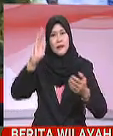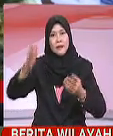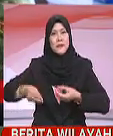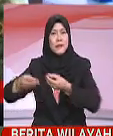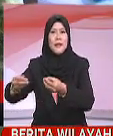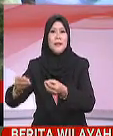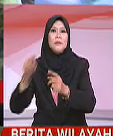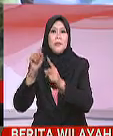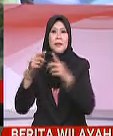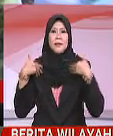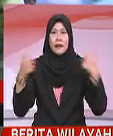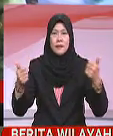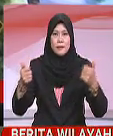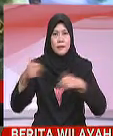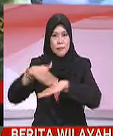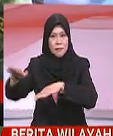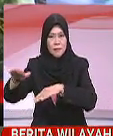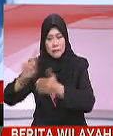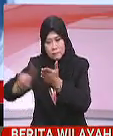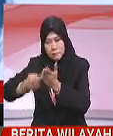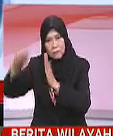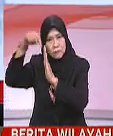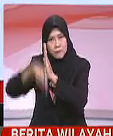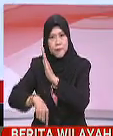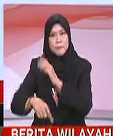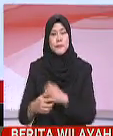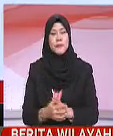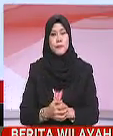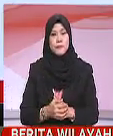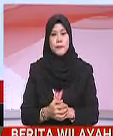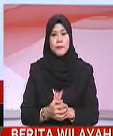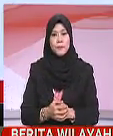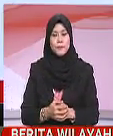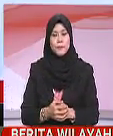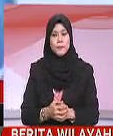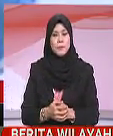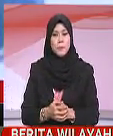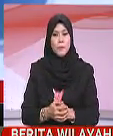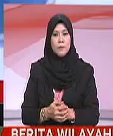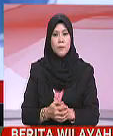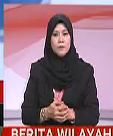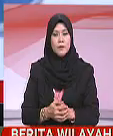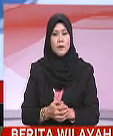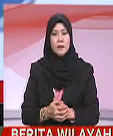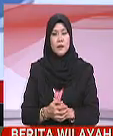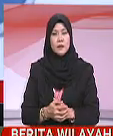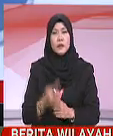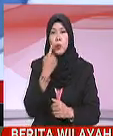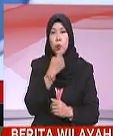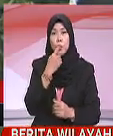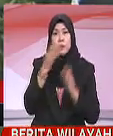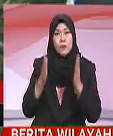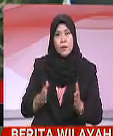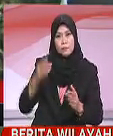kepada pihak Kementerian Malaysia untuk diperiksa selanjutnya lah. Dan mereka-mereka yang suhu dia